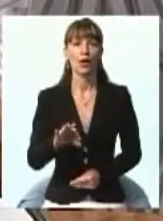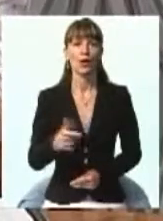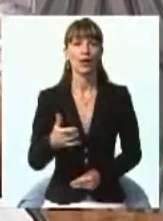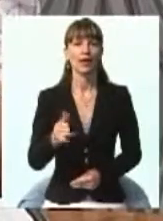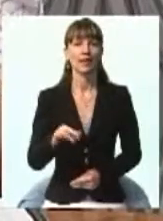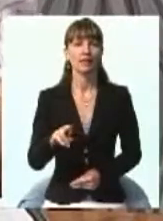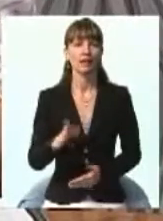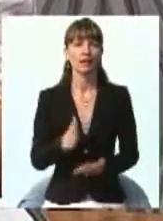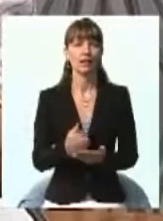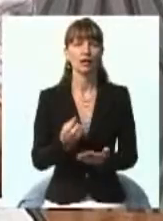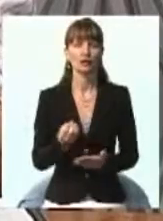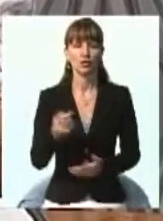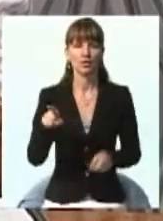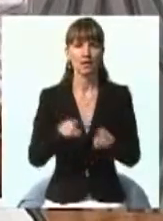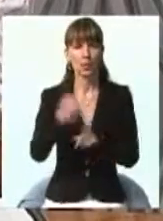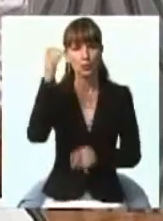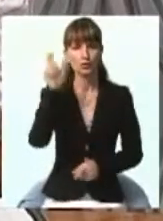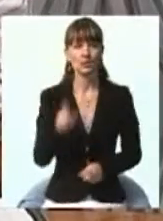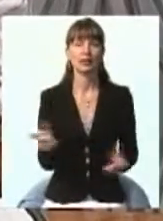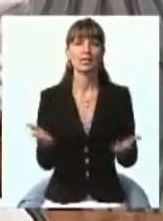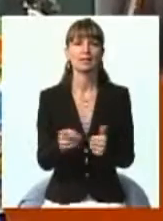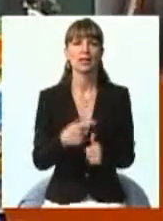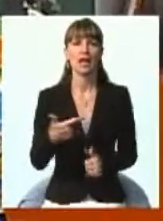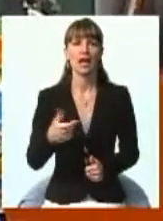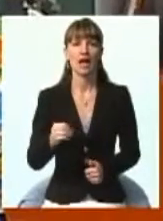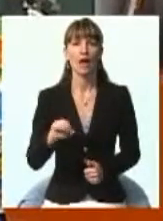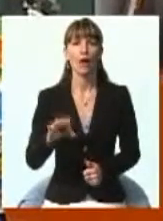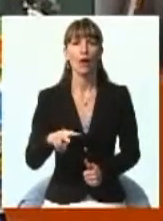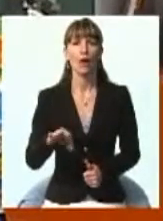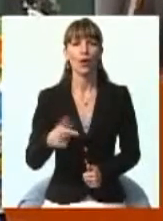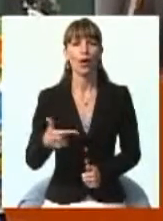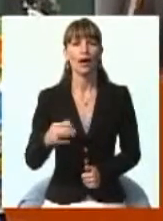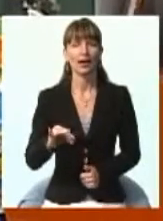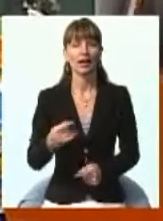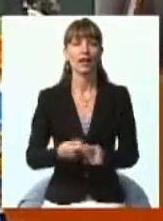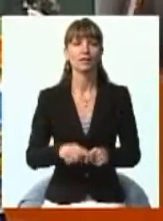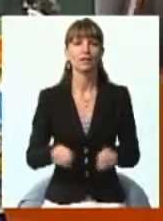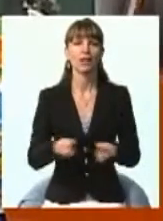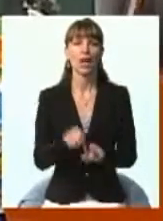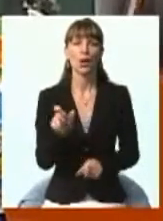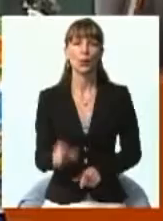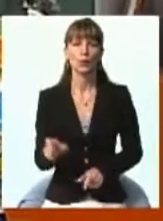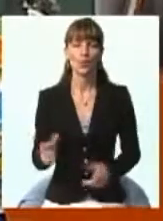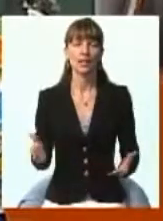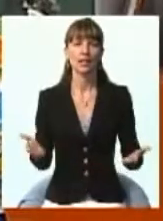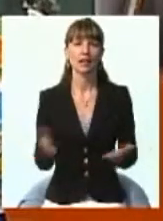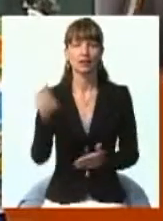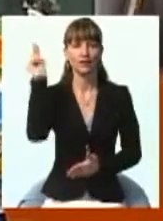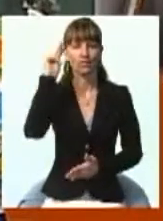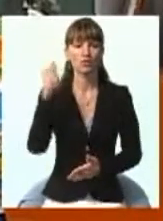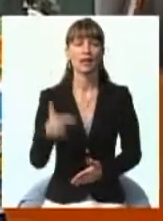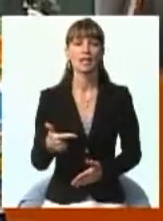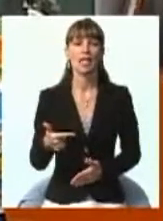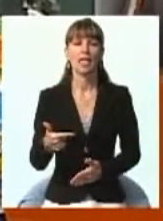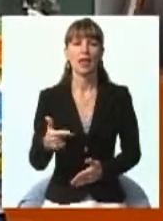є ще такі вчені, яких називають геологами. Що це за люди? Геологи – це такі люди, які вивчають